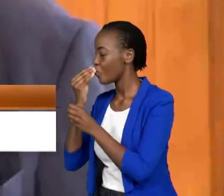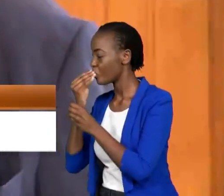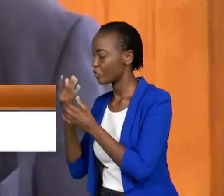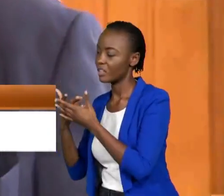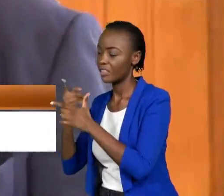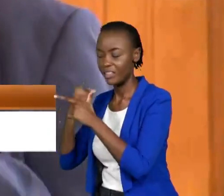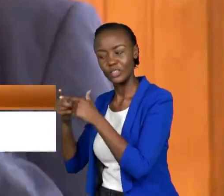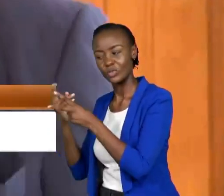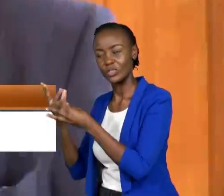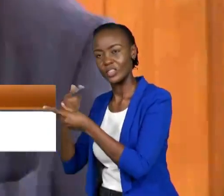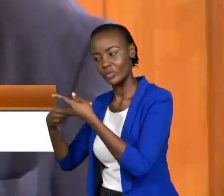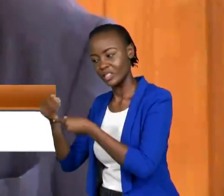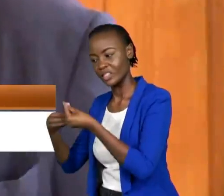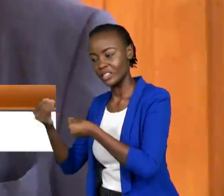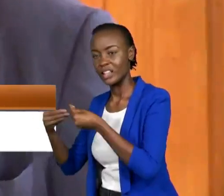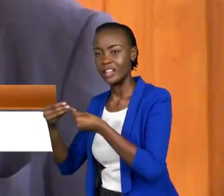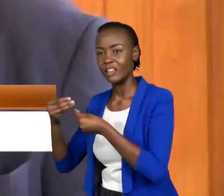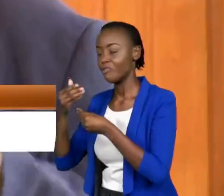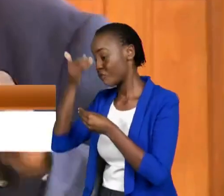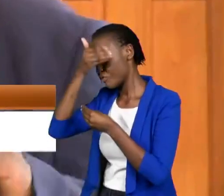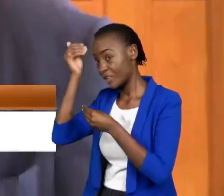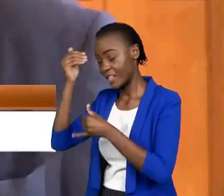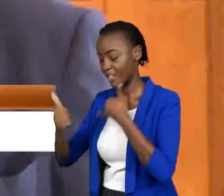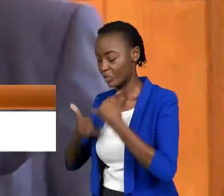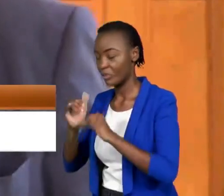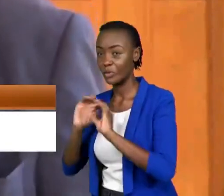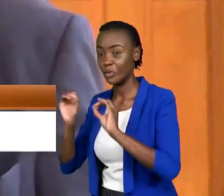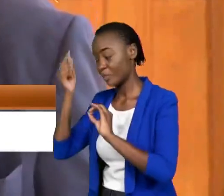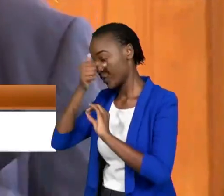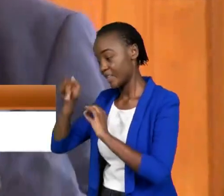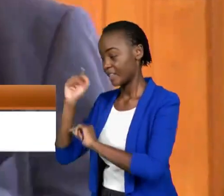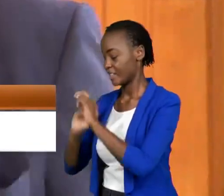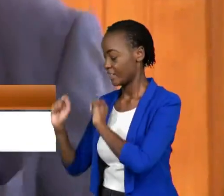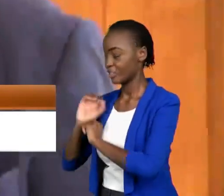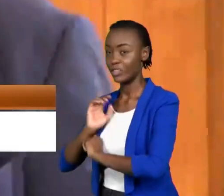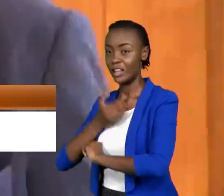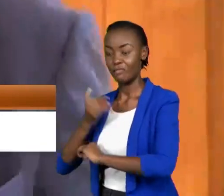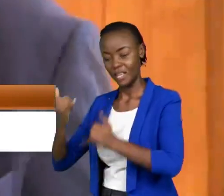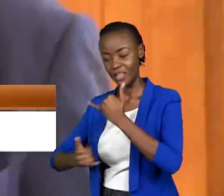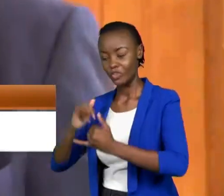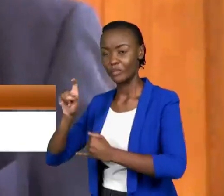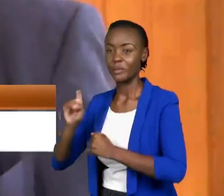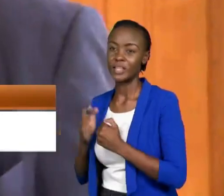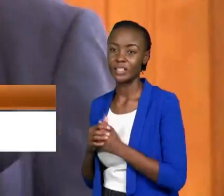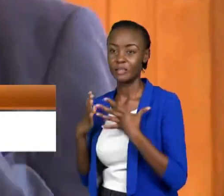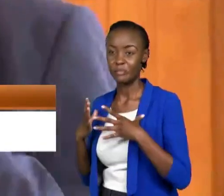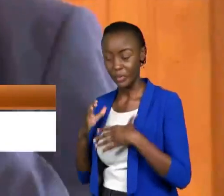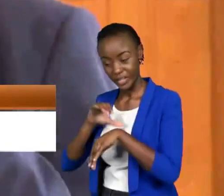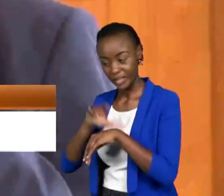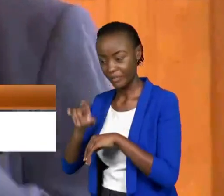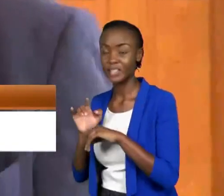watu watapata. Tusisahau burudani, kwa sababu it's also part of our tradition. Kwa hivyo pia burudani lazima watu wapate.